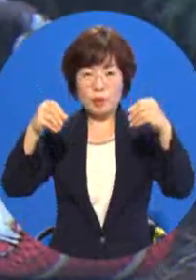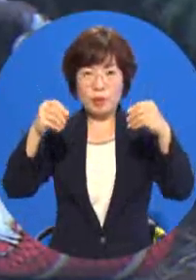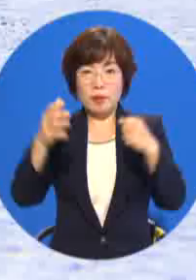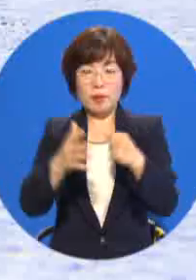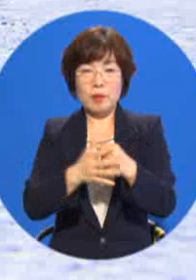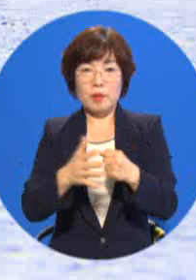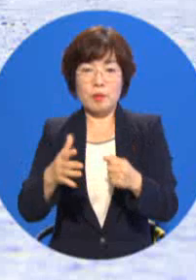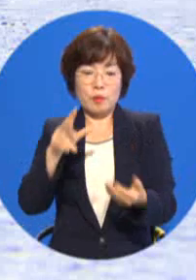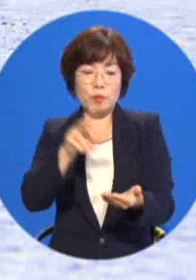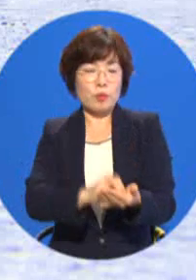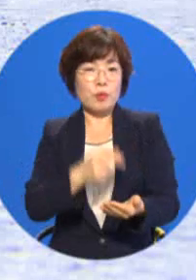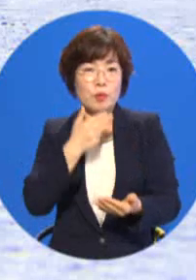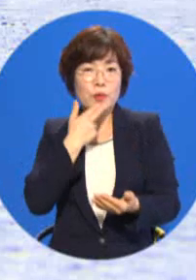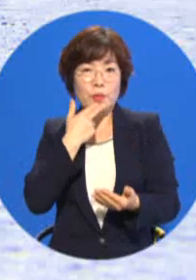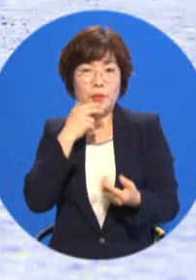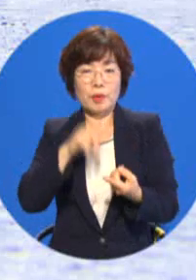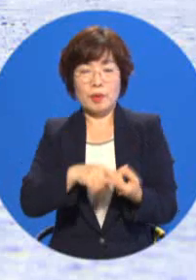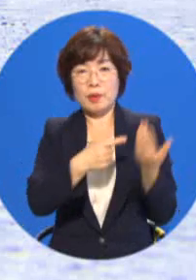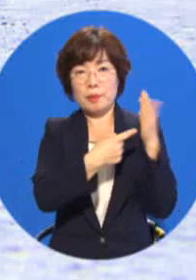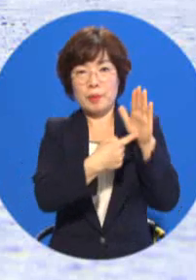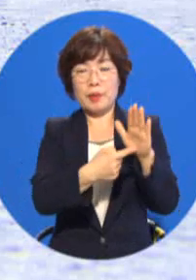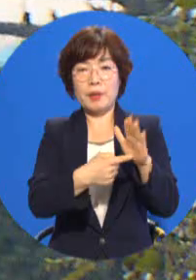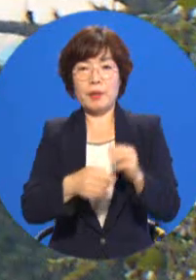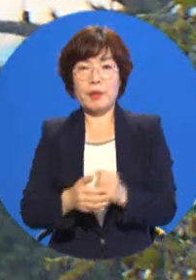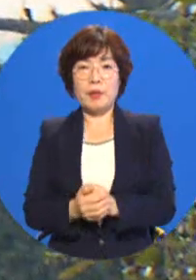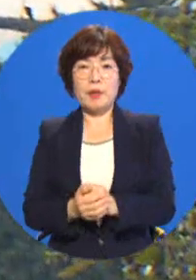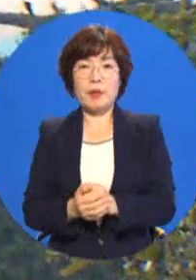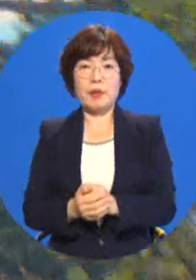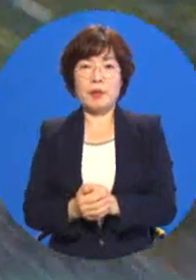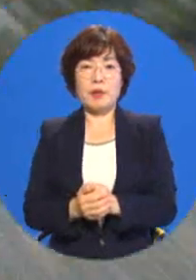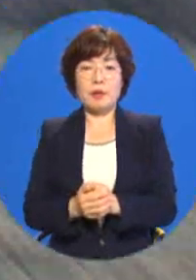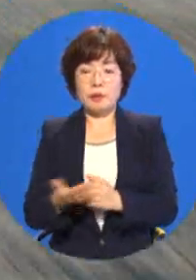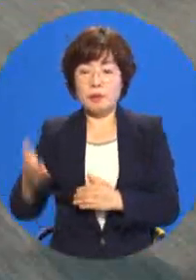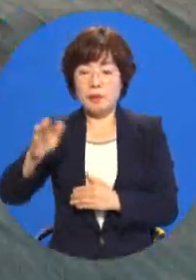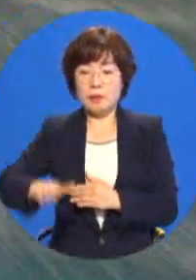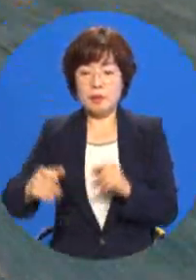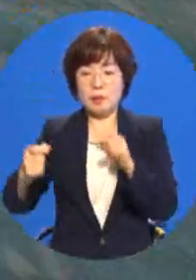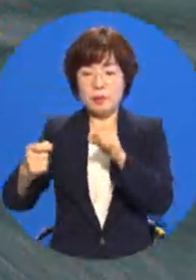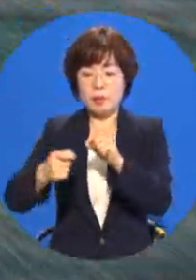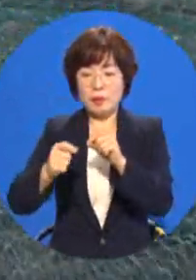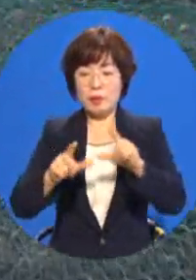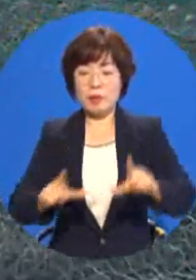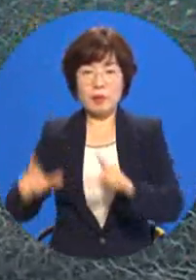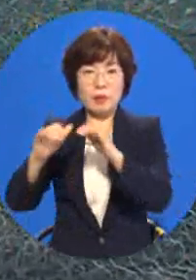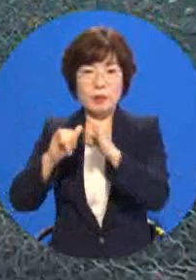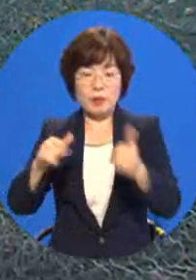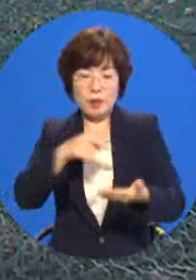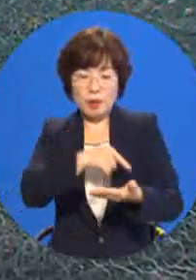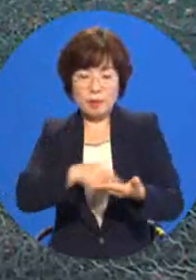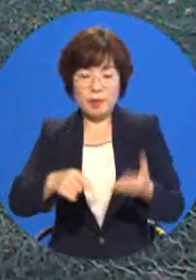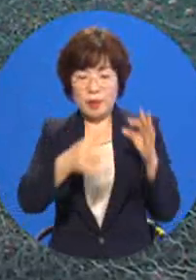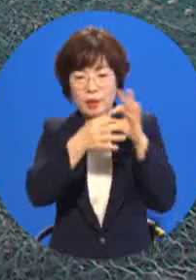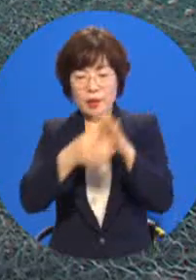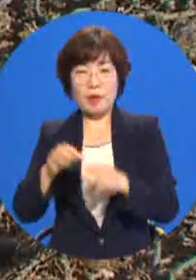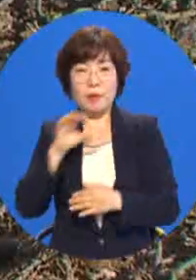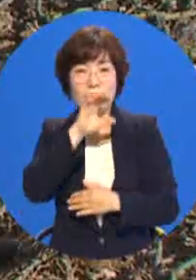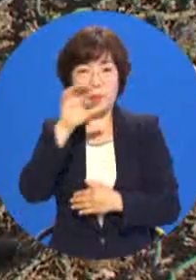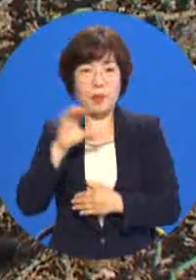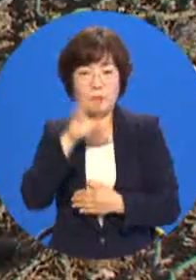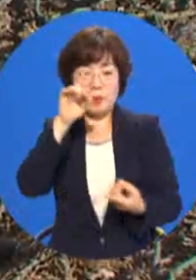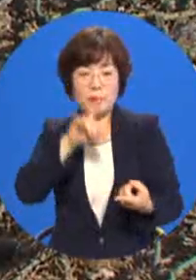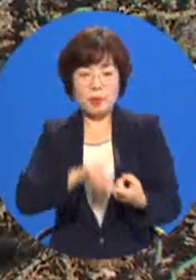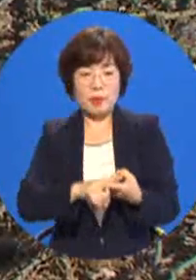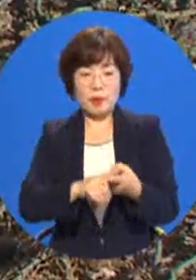때문에 문제가 되지 않는다는 입장입니다. 하지만 인근 주민들은 피해가 해마다 되풀이되고